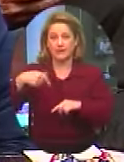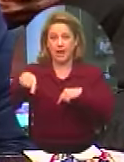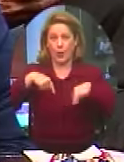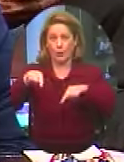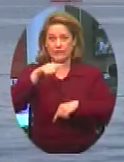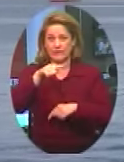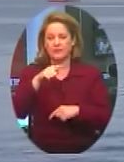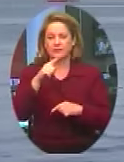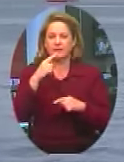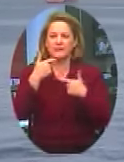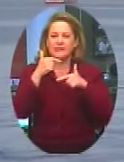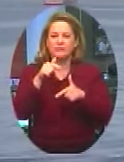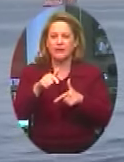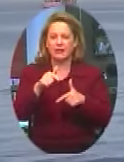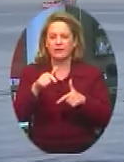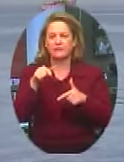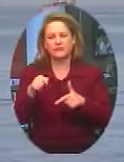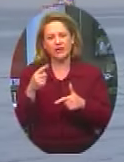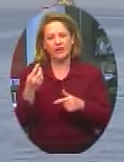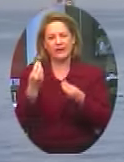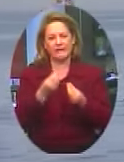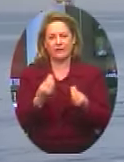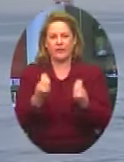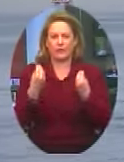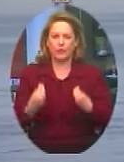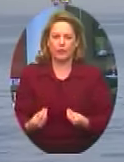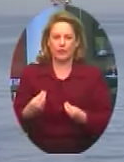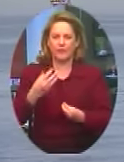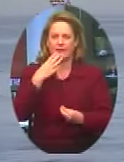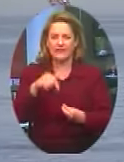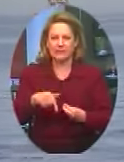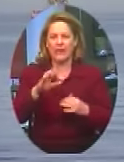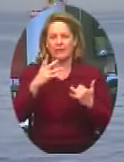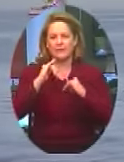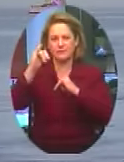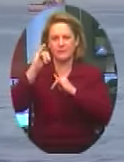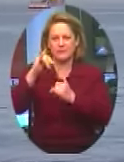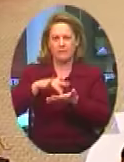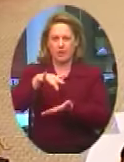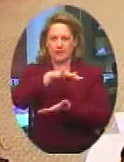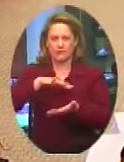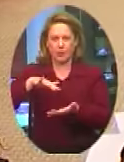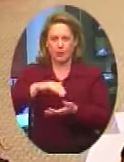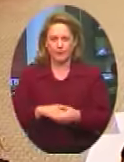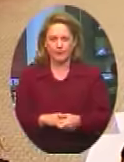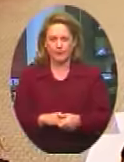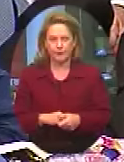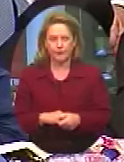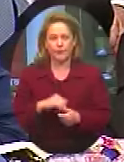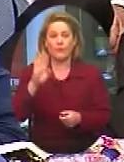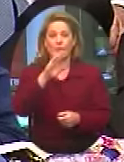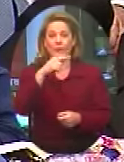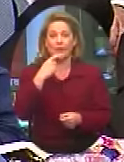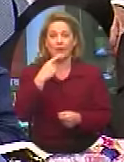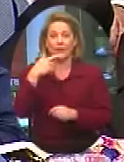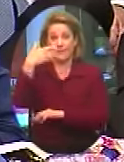היתרונות במדיניות החוץ שיצמחו לישראל ברגע שתייצא את הגז לשכנותיה במזרח התיכון. מדינה שמייצאת